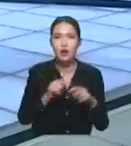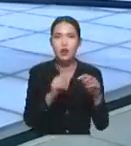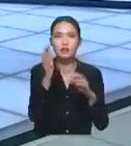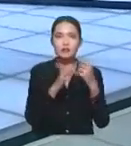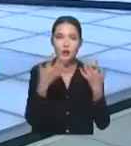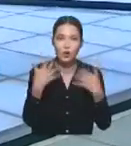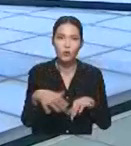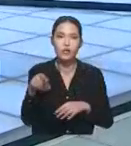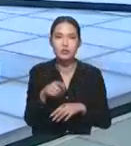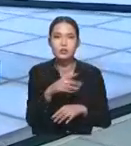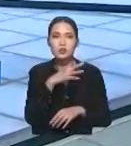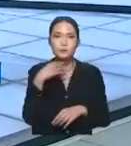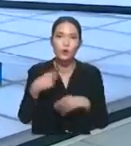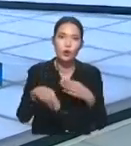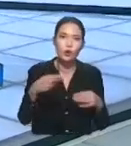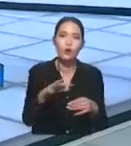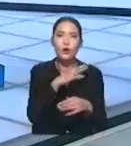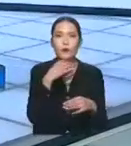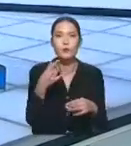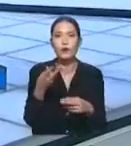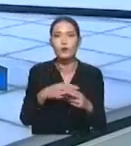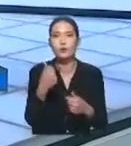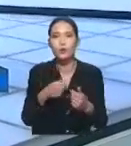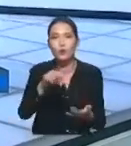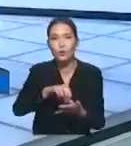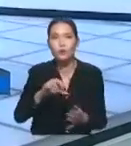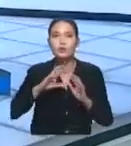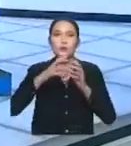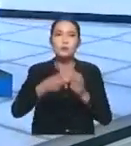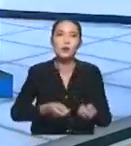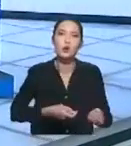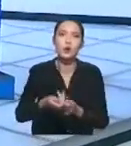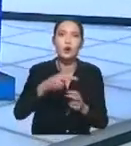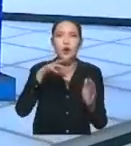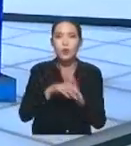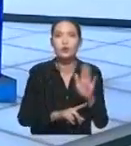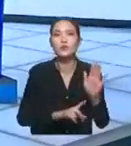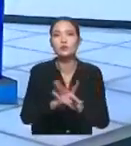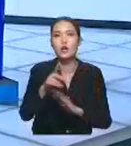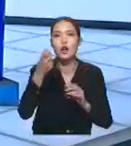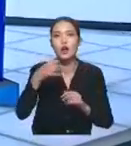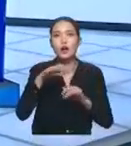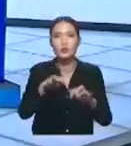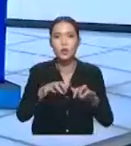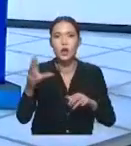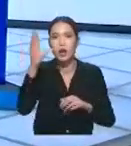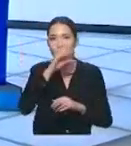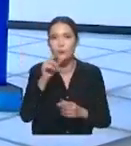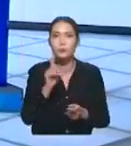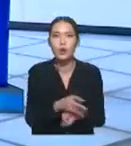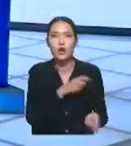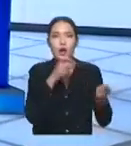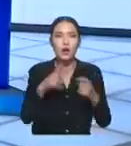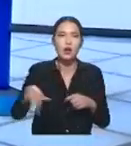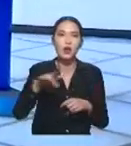уже создали тысячи инновационных продуктов, многие из которых конкурентны и на мировом рынке. Но это лишь начало. IT-услуги могут и должны приносить